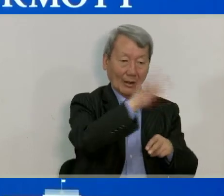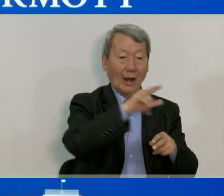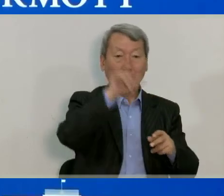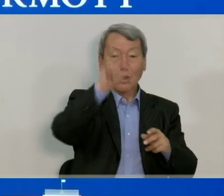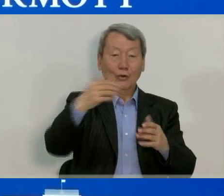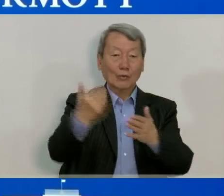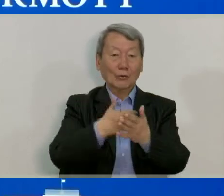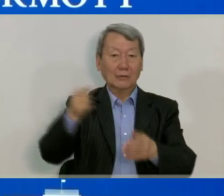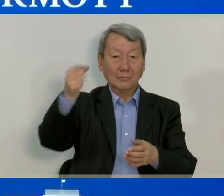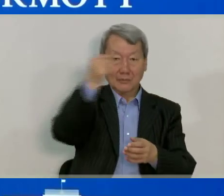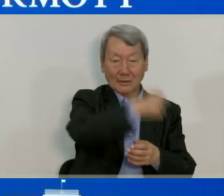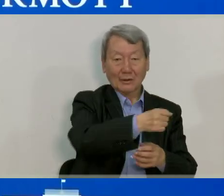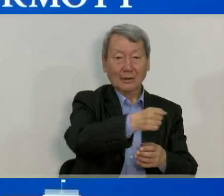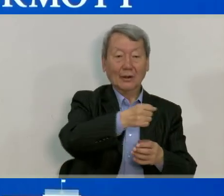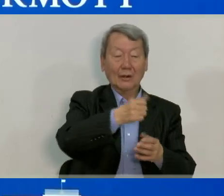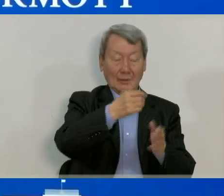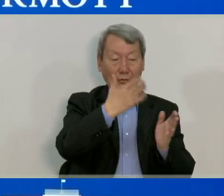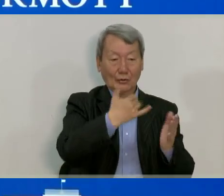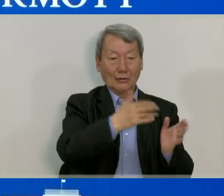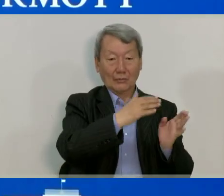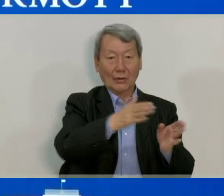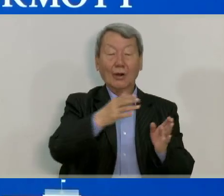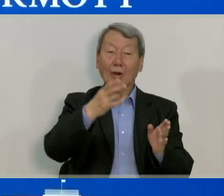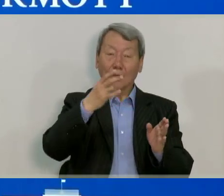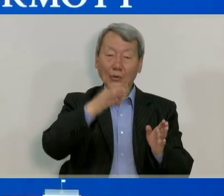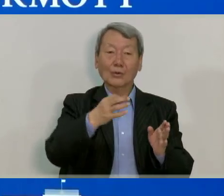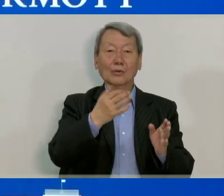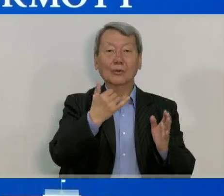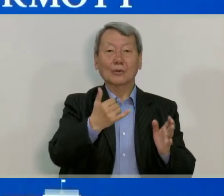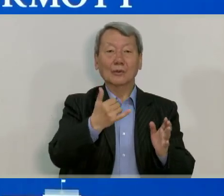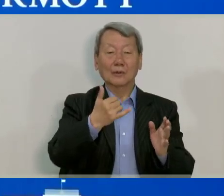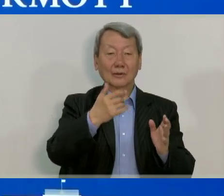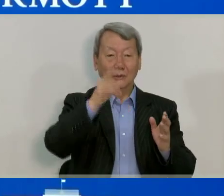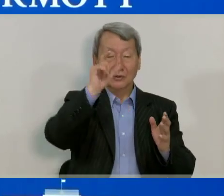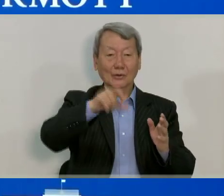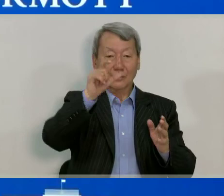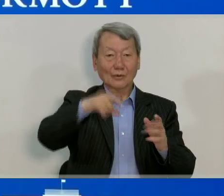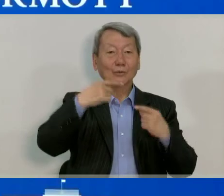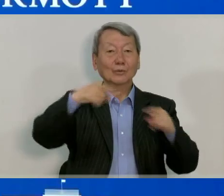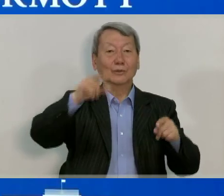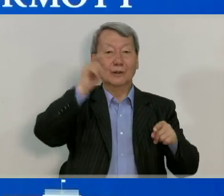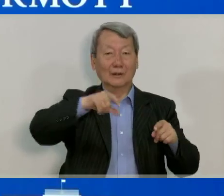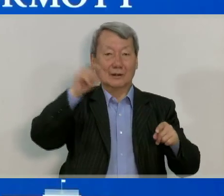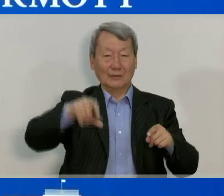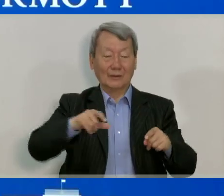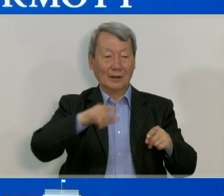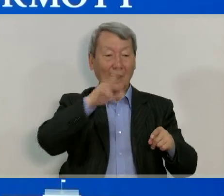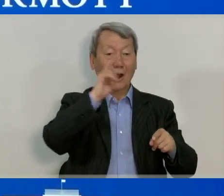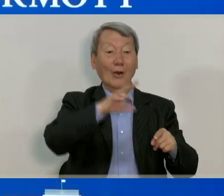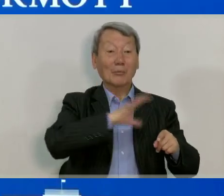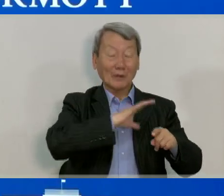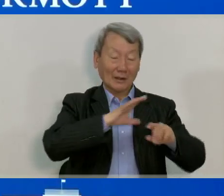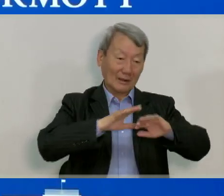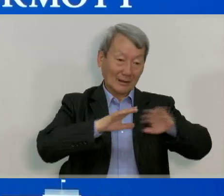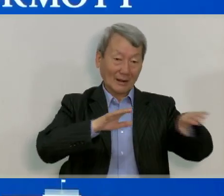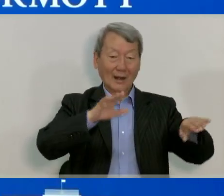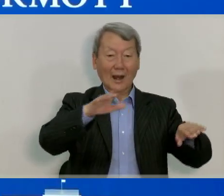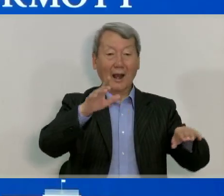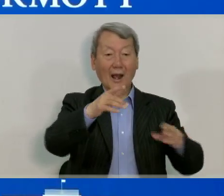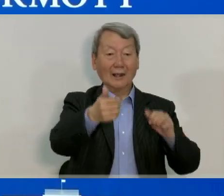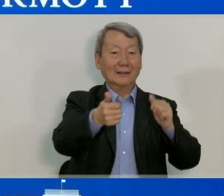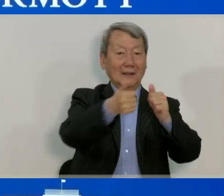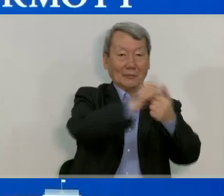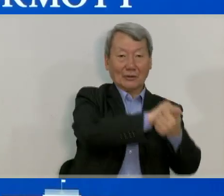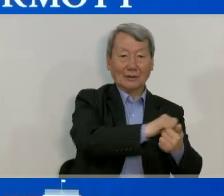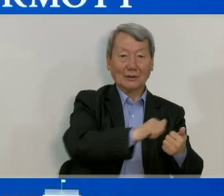роддоме работает в штатном режиме, но уже с другим персоналом, который пришел на